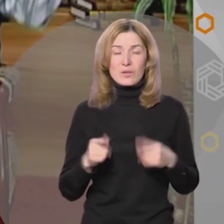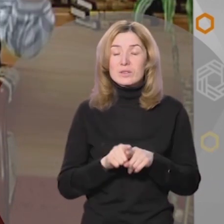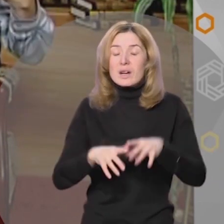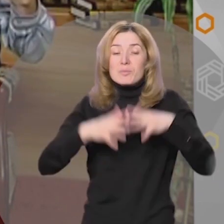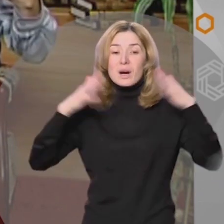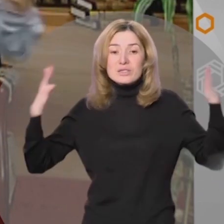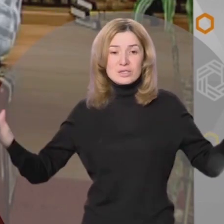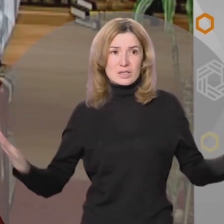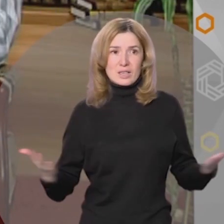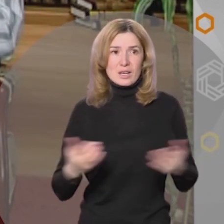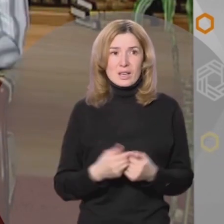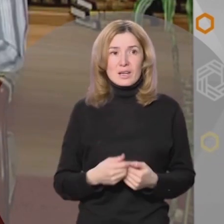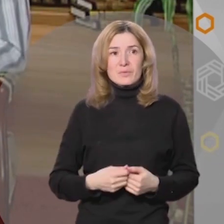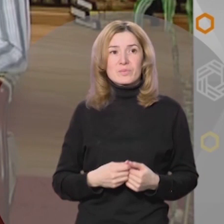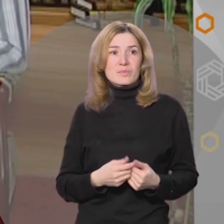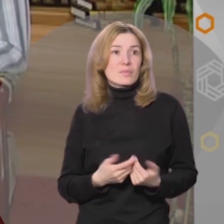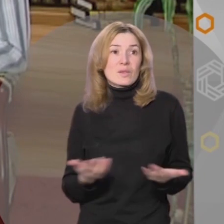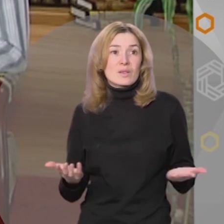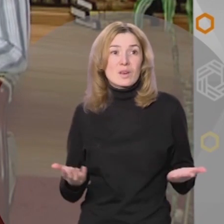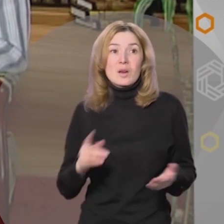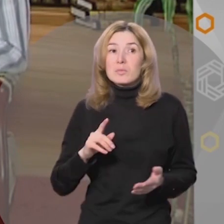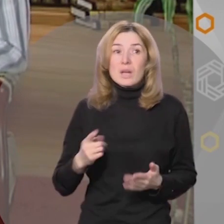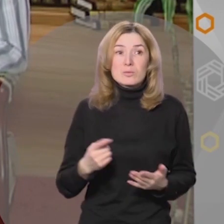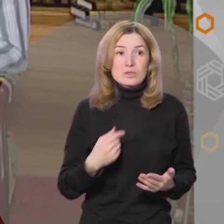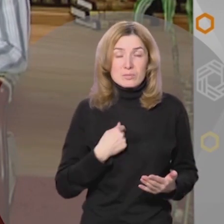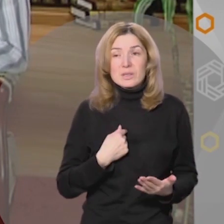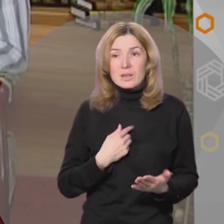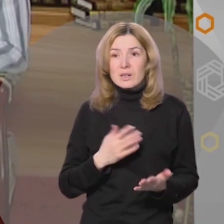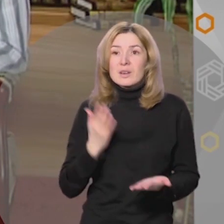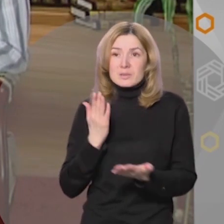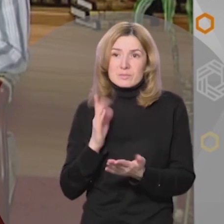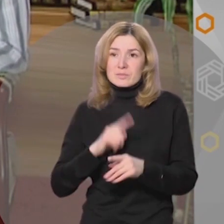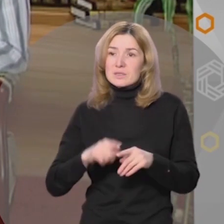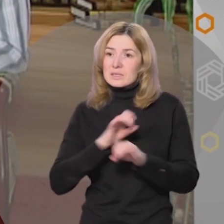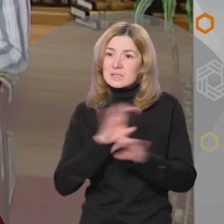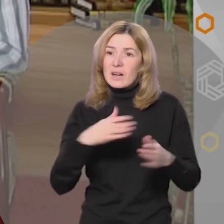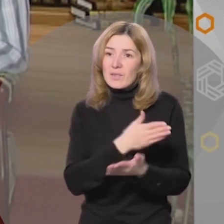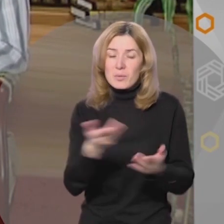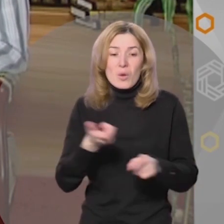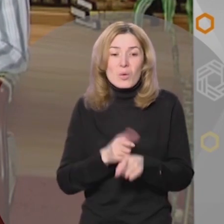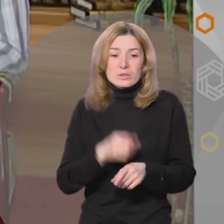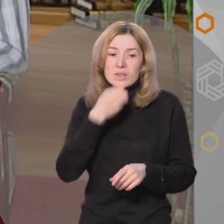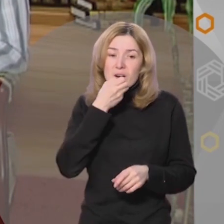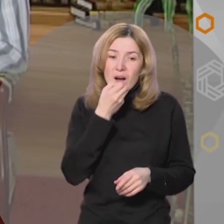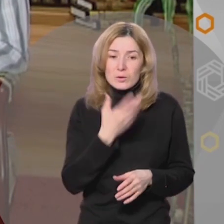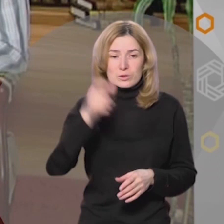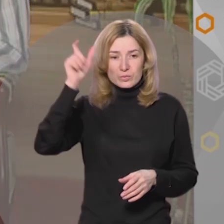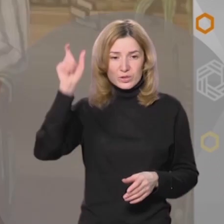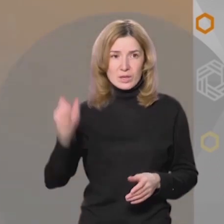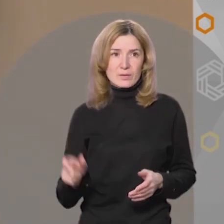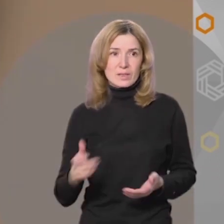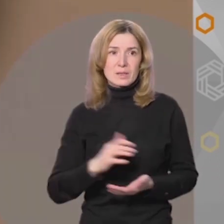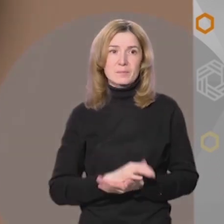Вот такая, хотя она внутри меня. Потому что мне предстоит рассказать вам об очень хорошем человеке.